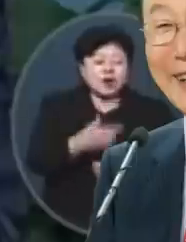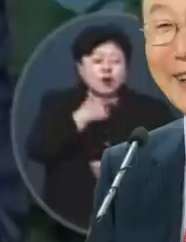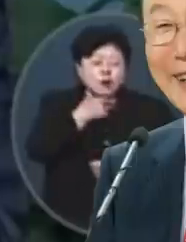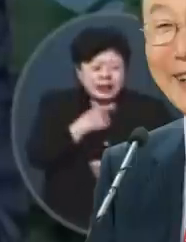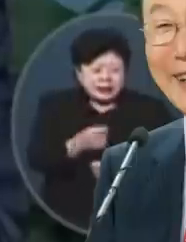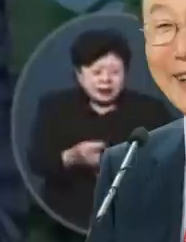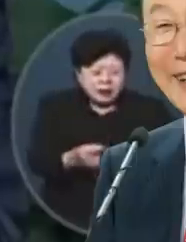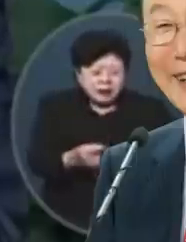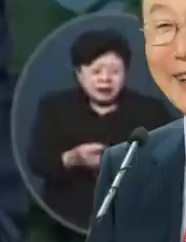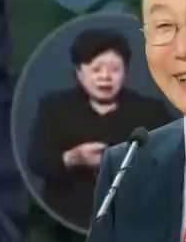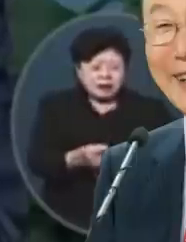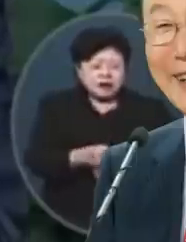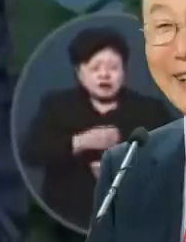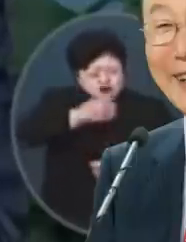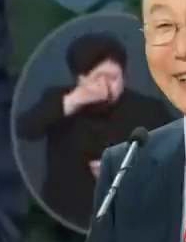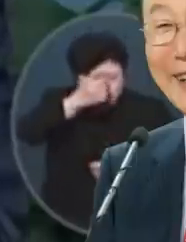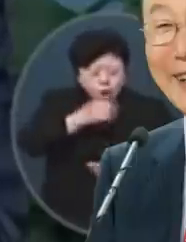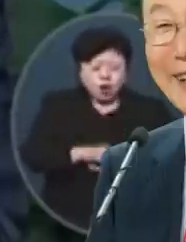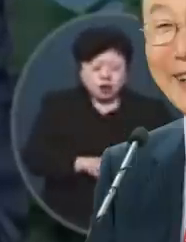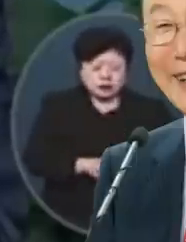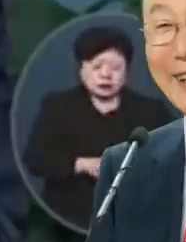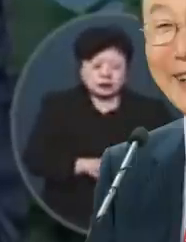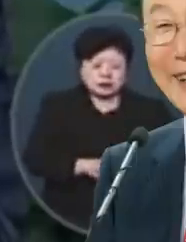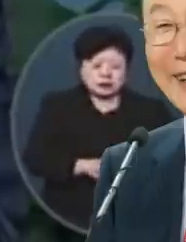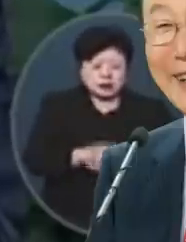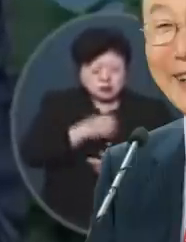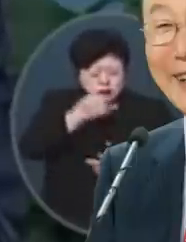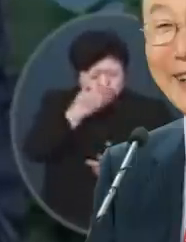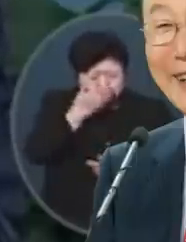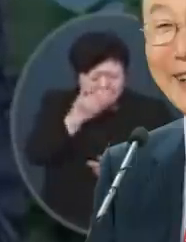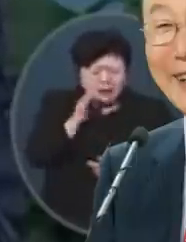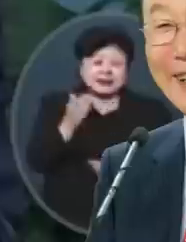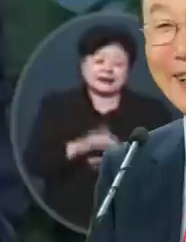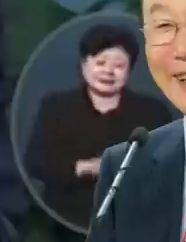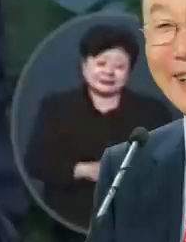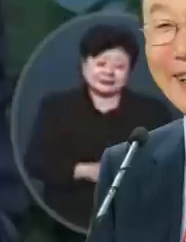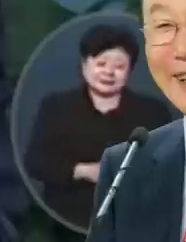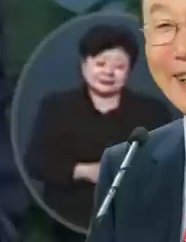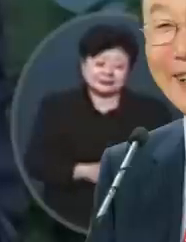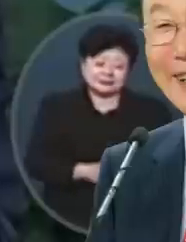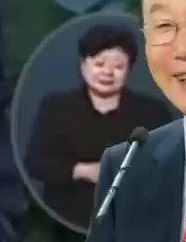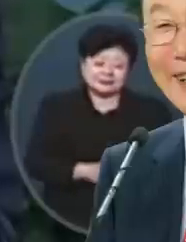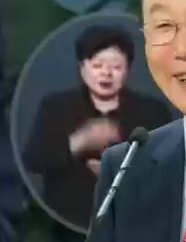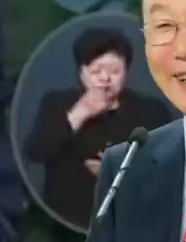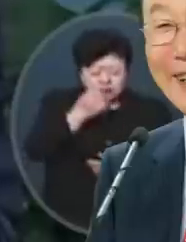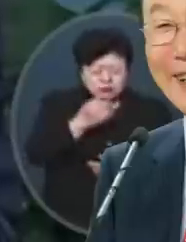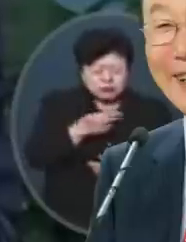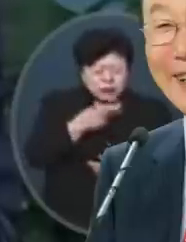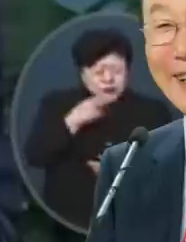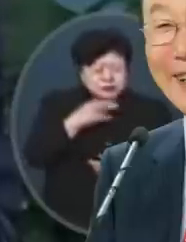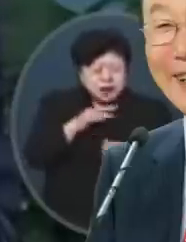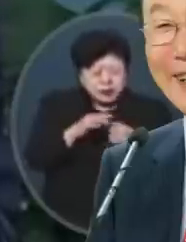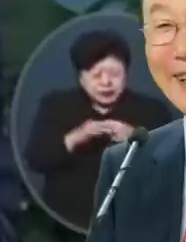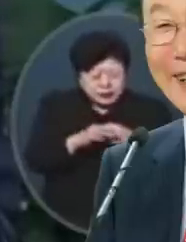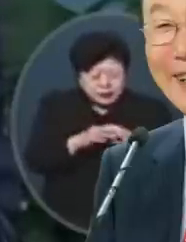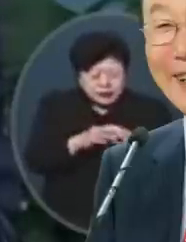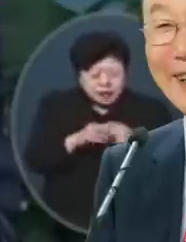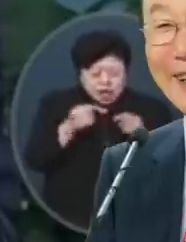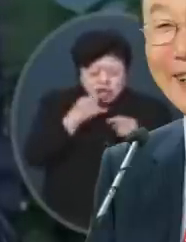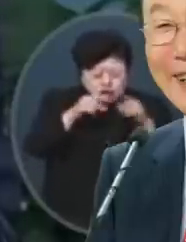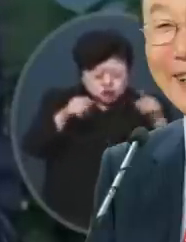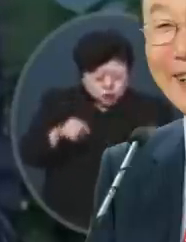것을 꿈으로 꿈꿀 수 있어야 되는 것입니다. 꿈꿀 수 없으면